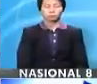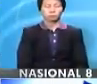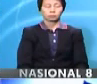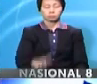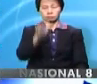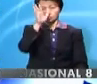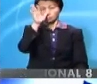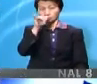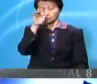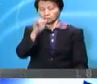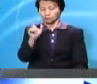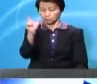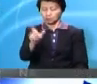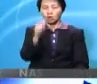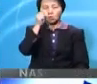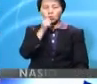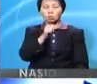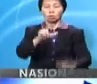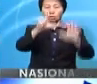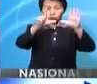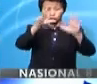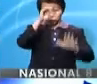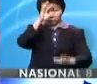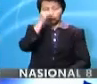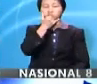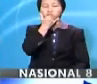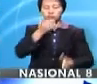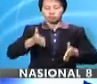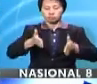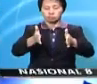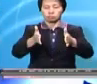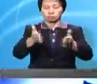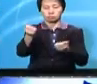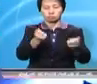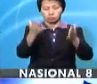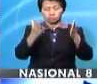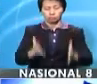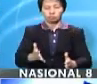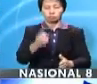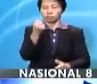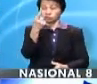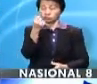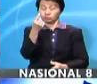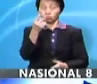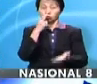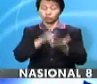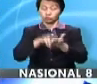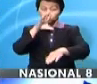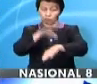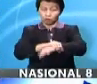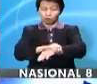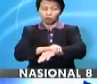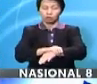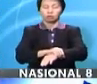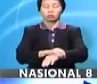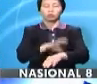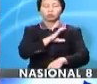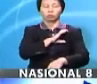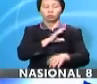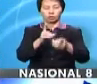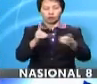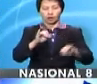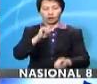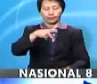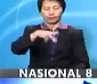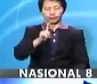Di Melaka, seorang wanita dan tujuh lelaki pesalah trafik membabitkan 11 orang tangkap antara yang ditahan polis daerah